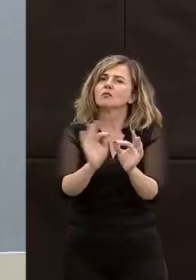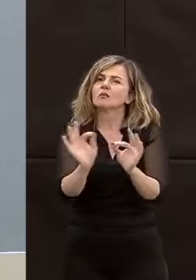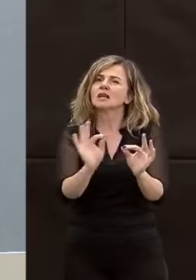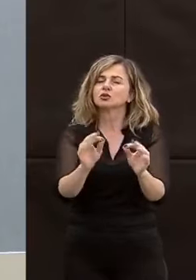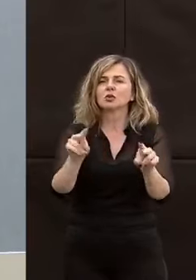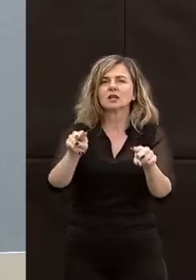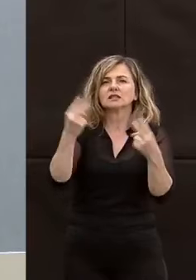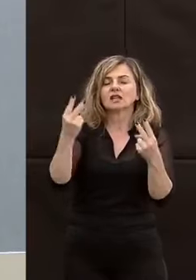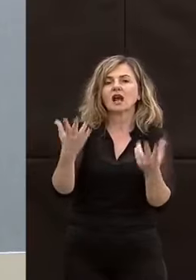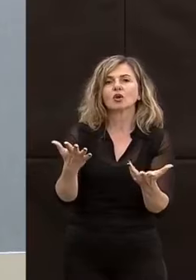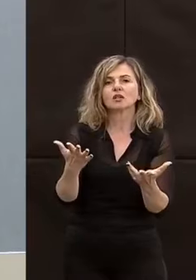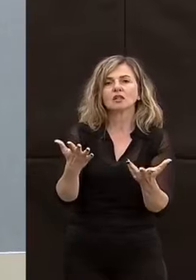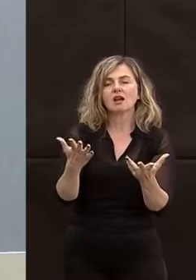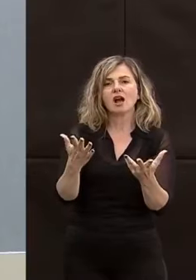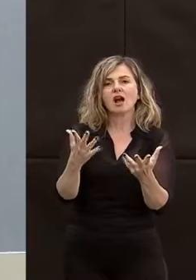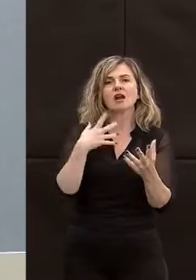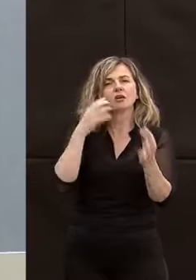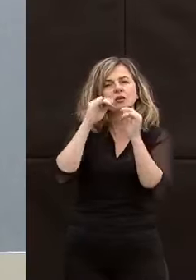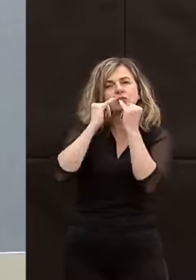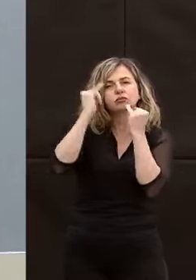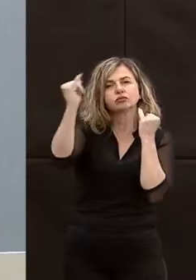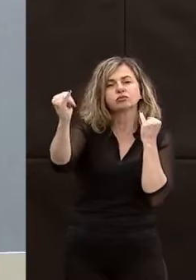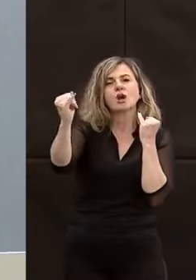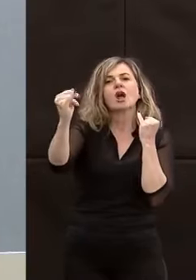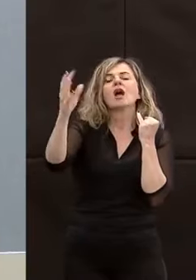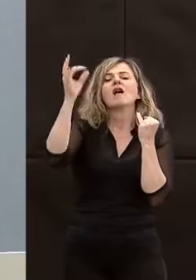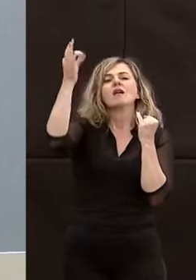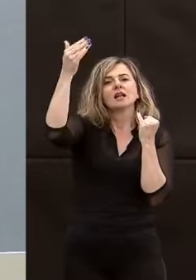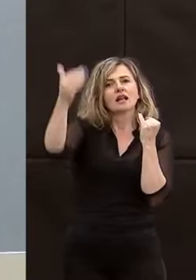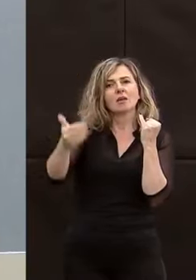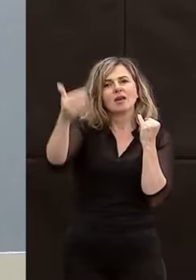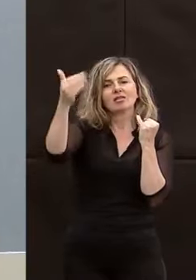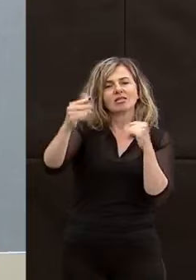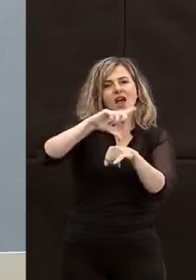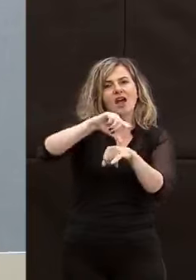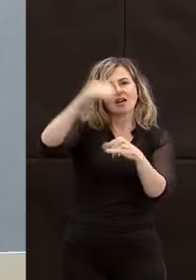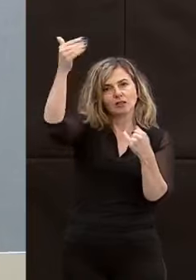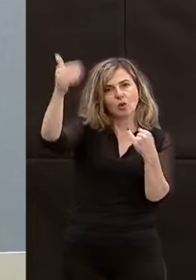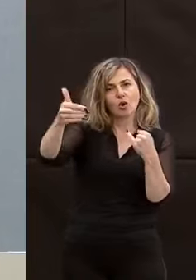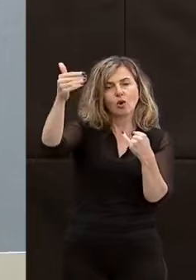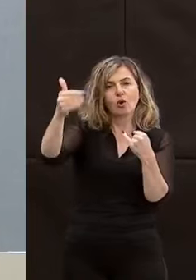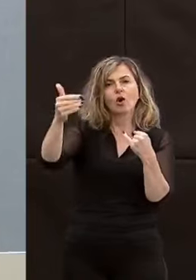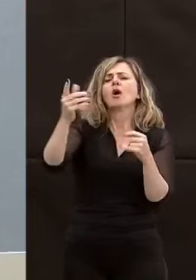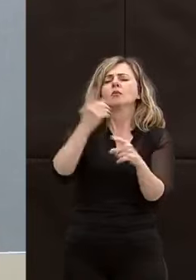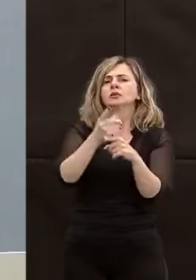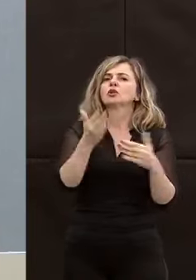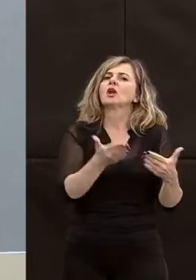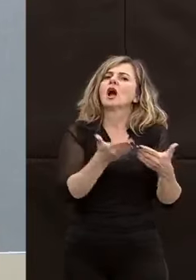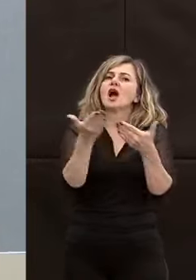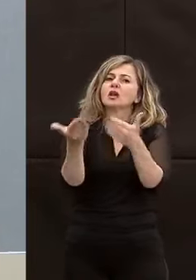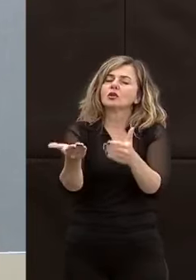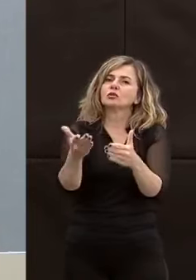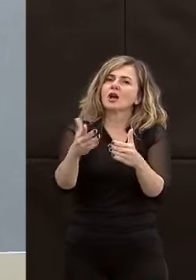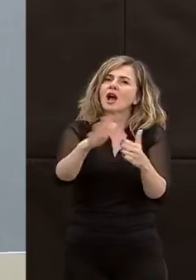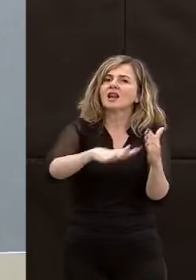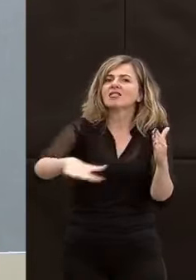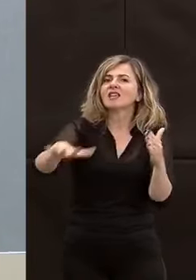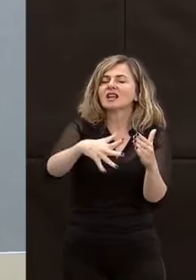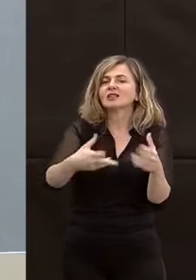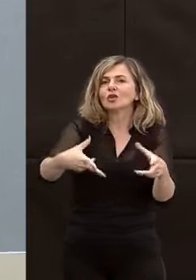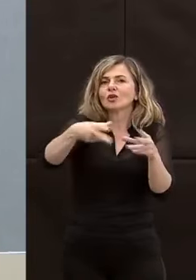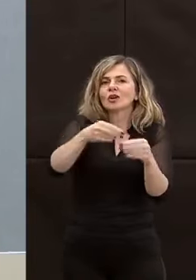con un orizzonte temporale limitata dobbiamo quindi aiutare il territorio a ripartire